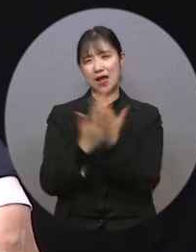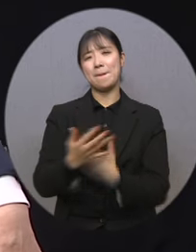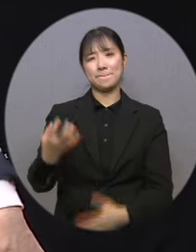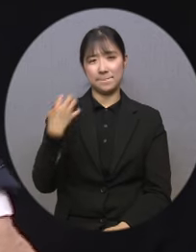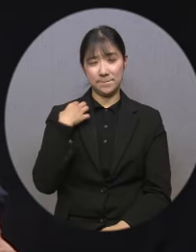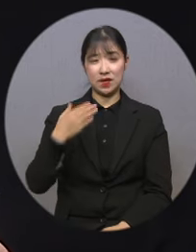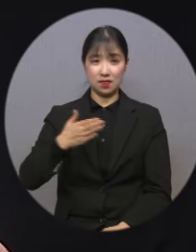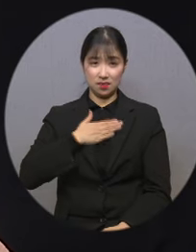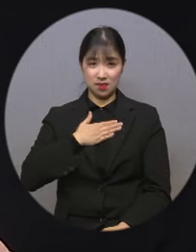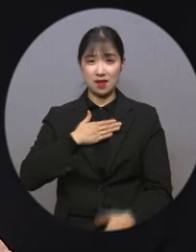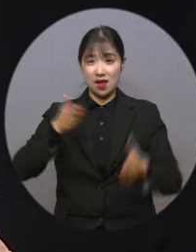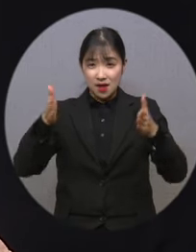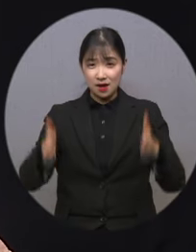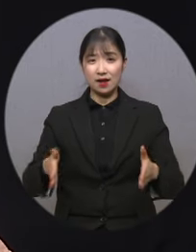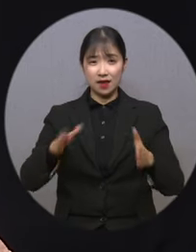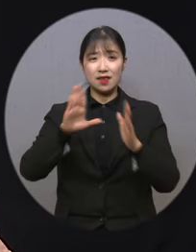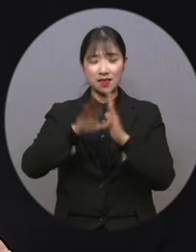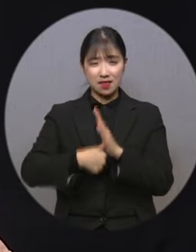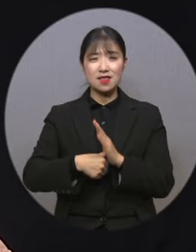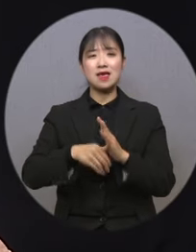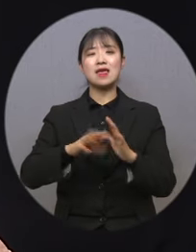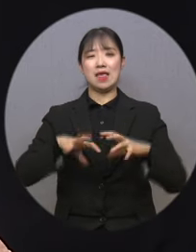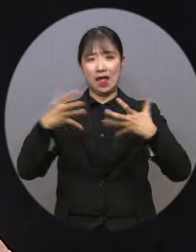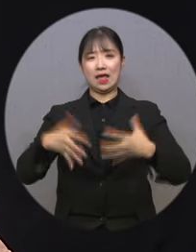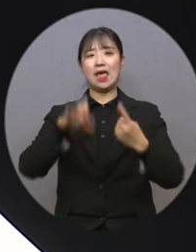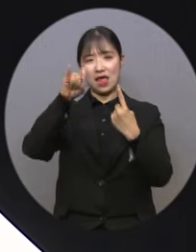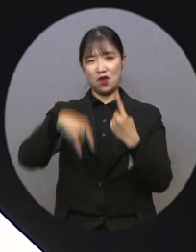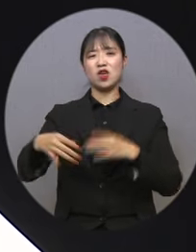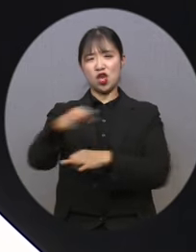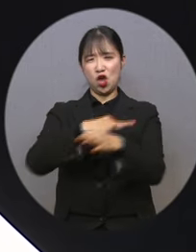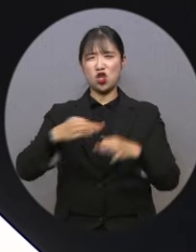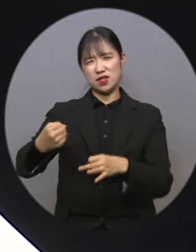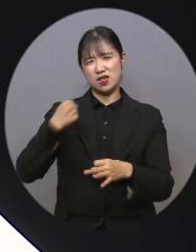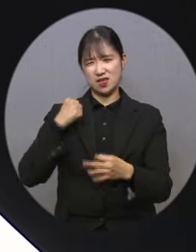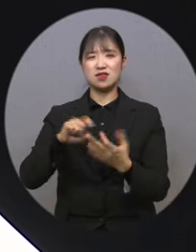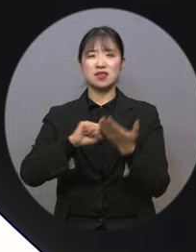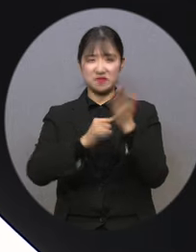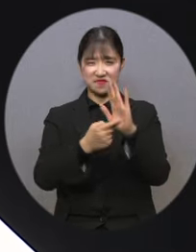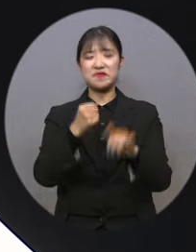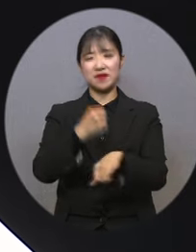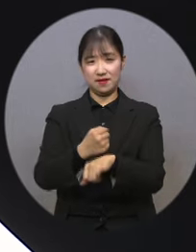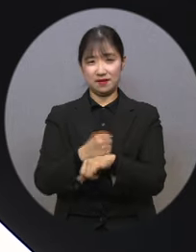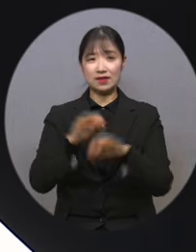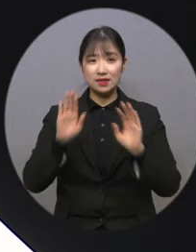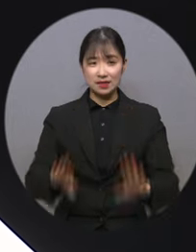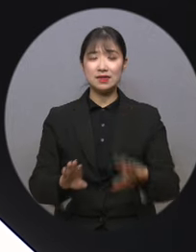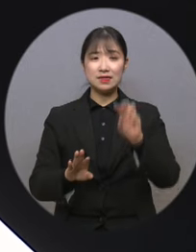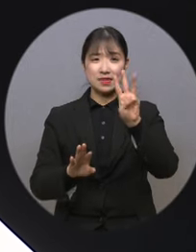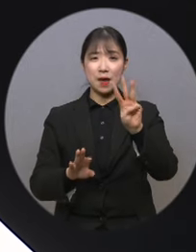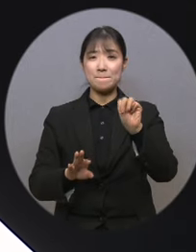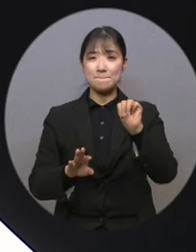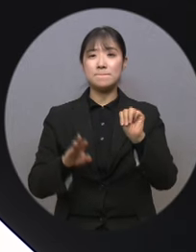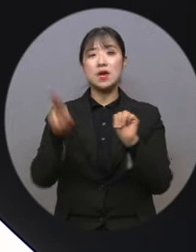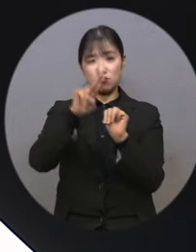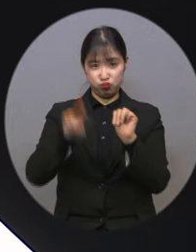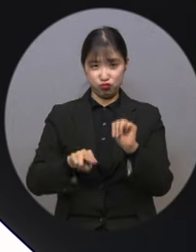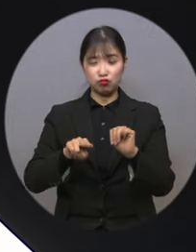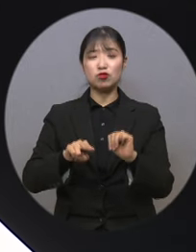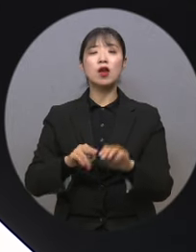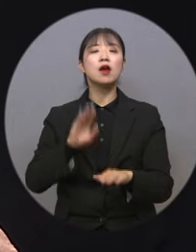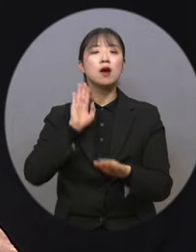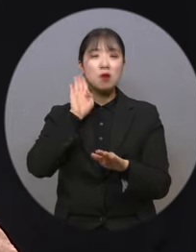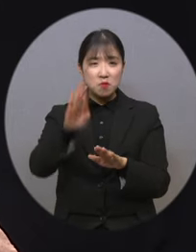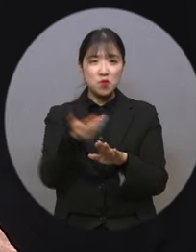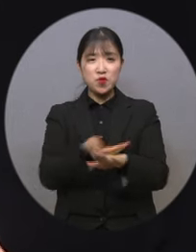임기 동안에 세계 1위 경제 대국을 만들어 주겠다. 지금 우리가 3만 불이잖아요. 예. 내가 10만 불로 올려 세울 수 있는 기술이